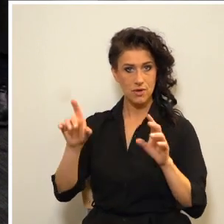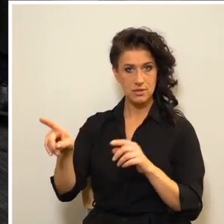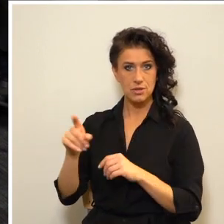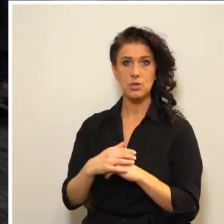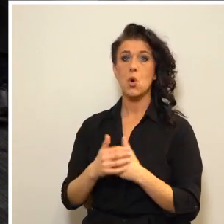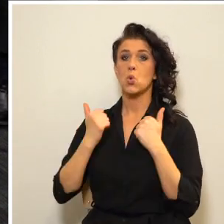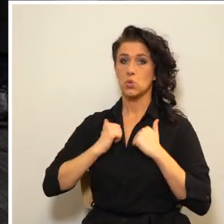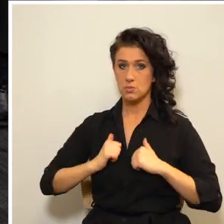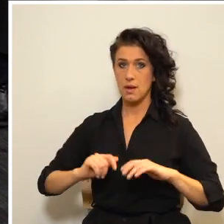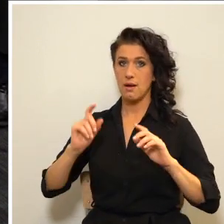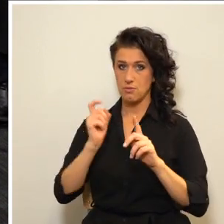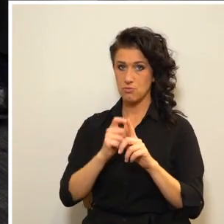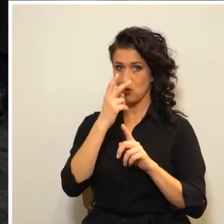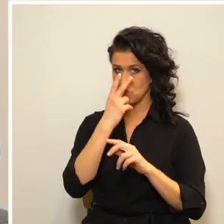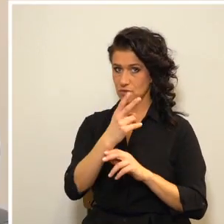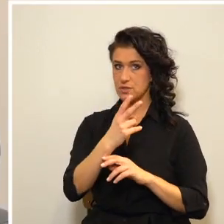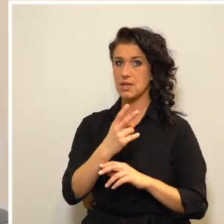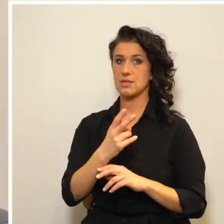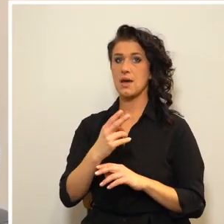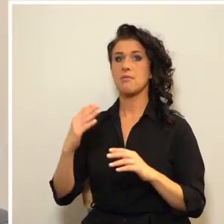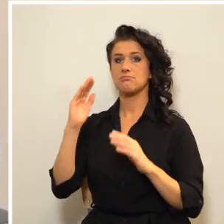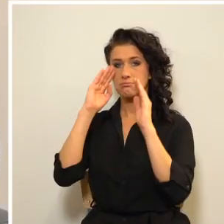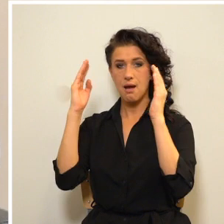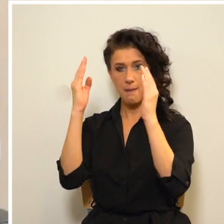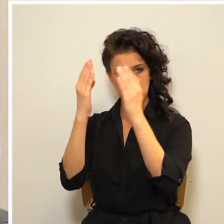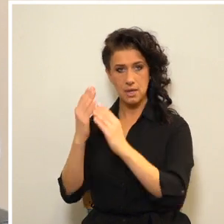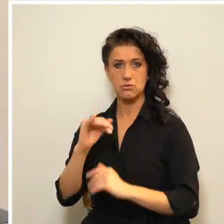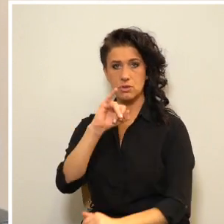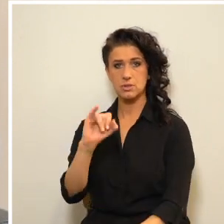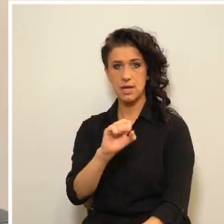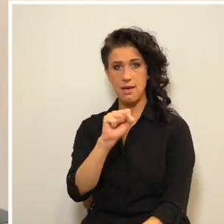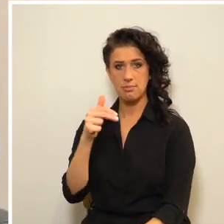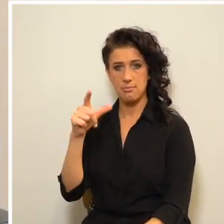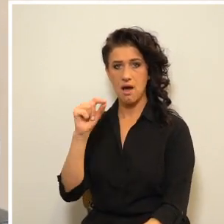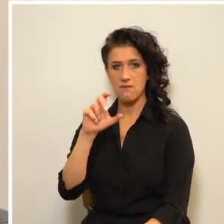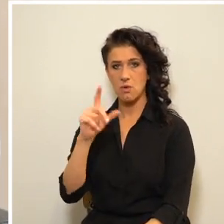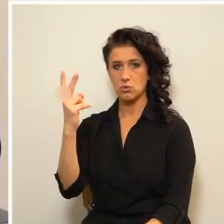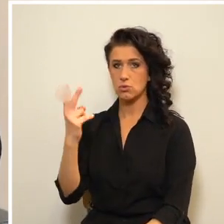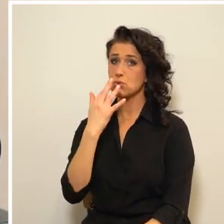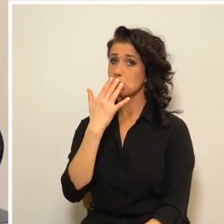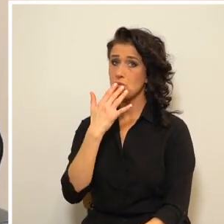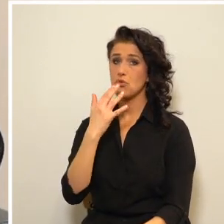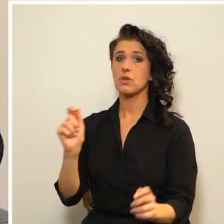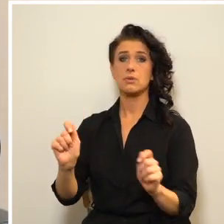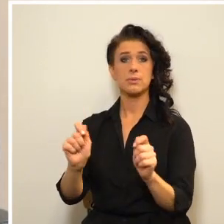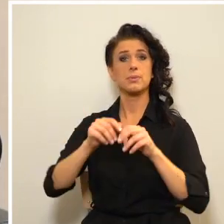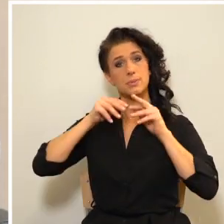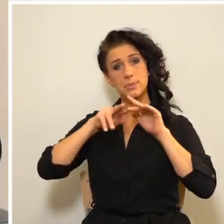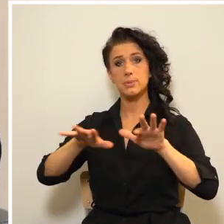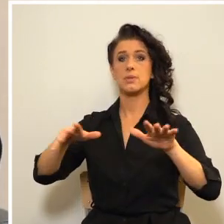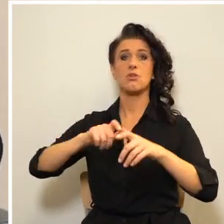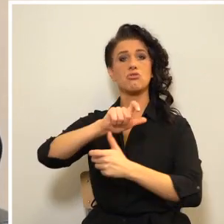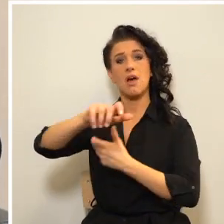ale ja przypominam papież w tych wypowiedziach które przekroczyły mój do całego świata niekoniecznie w całym świecie